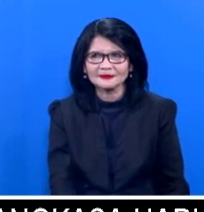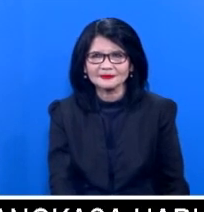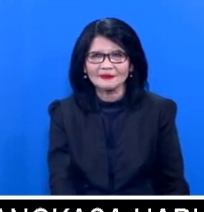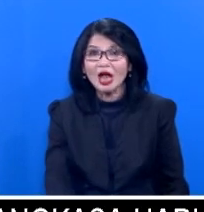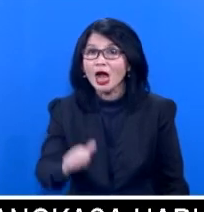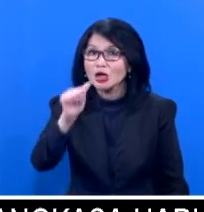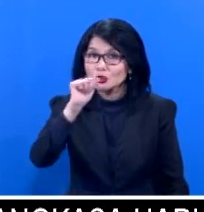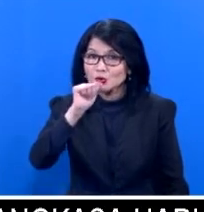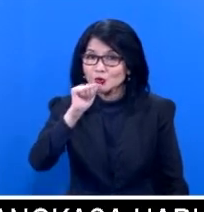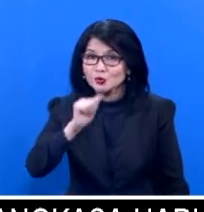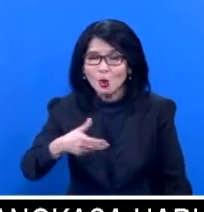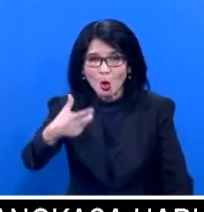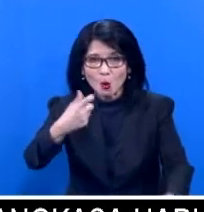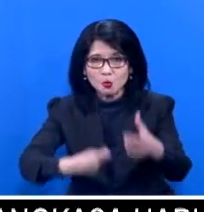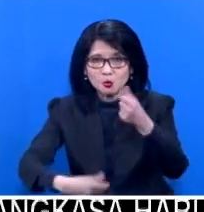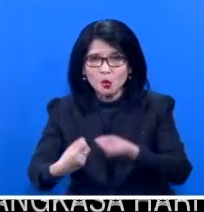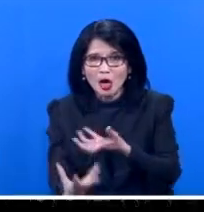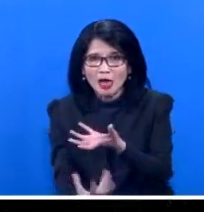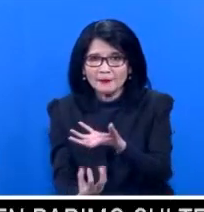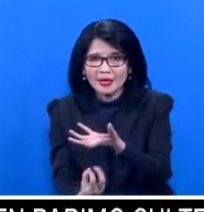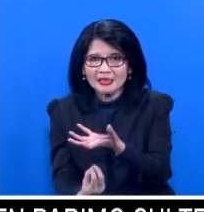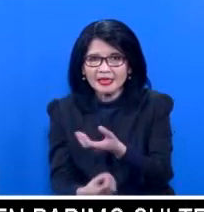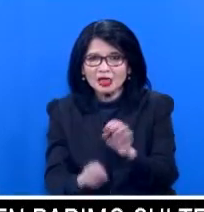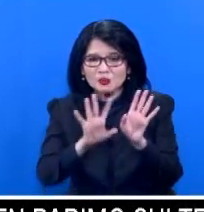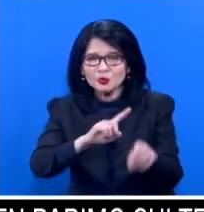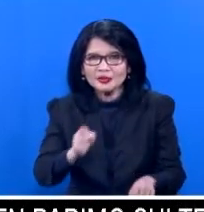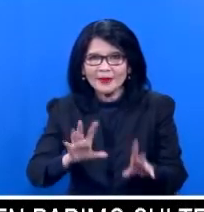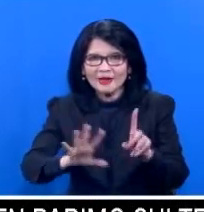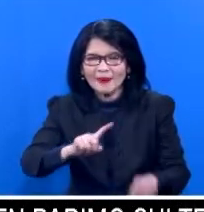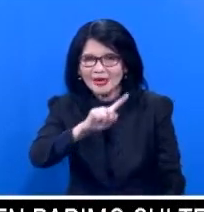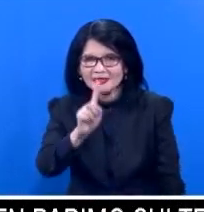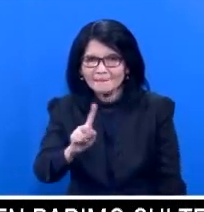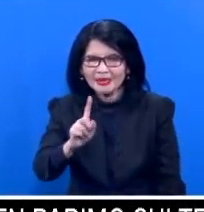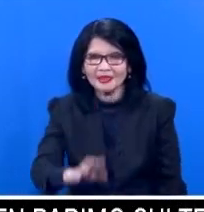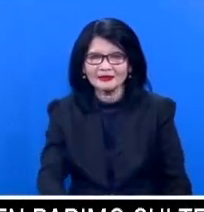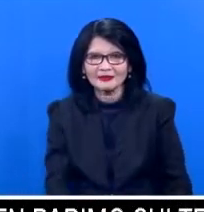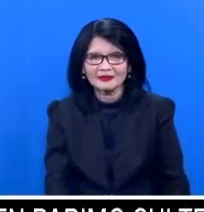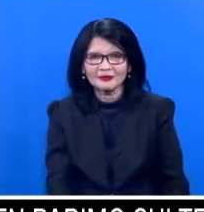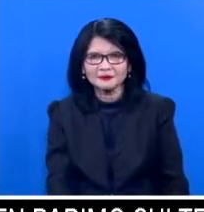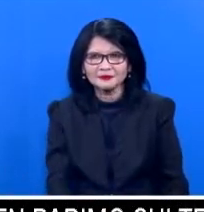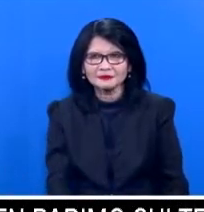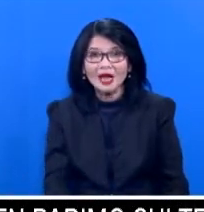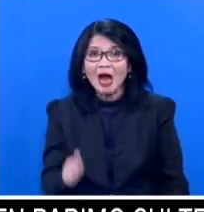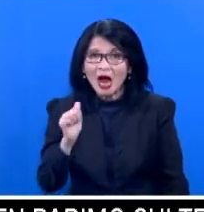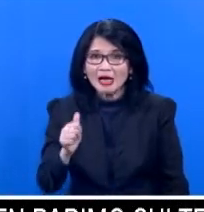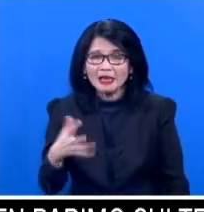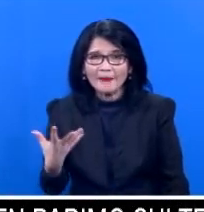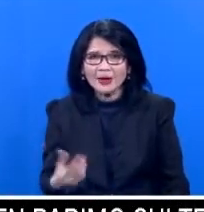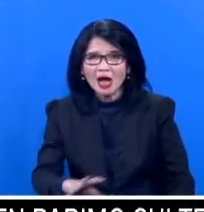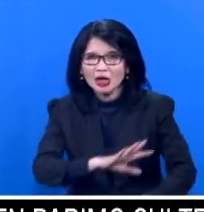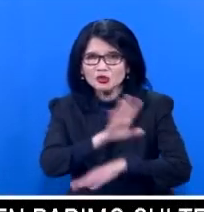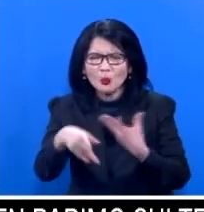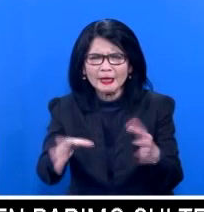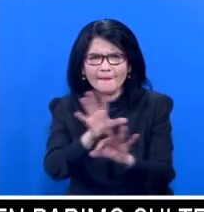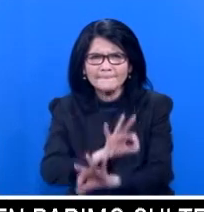Susu yang tadi kita perah harus dipanaskan selama 10-15 menit hingga suhunya mencapai 70 derajat Celcius agar bakteri jahat